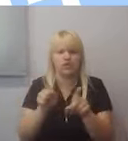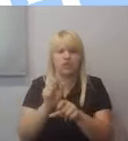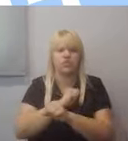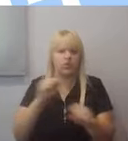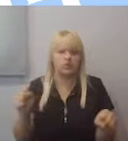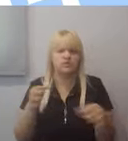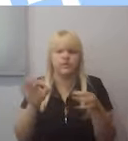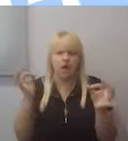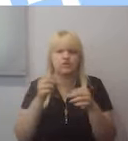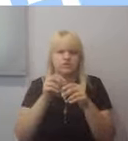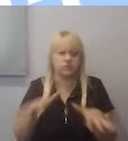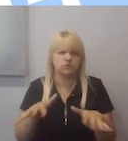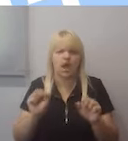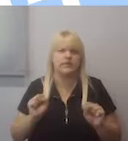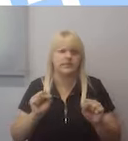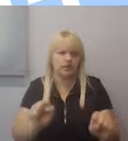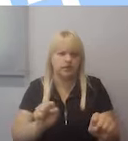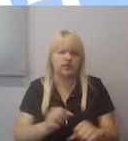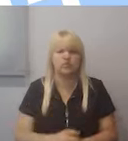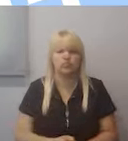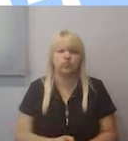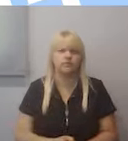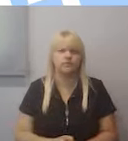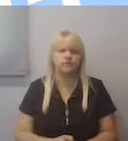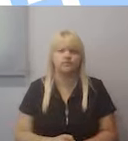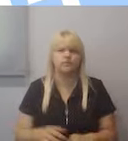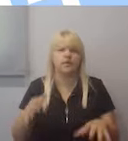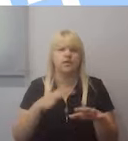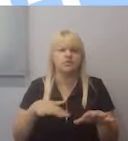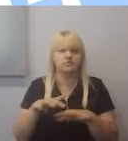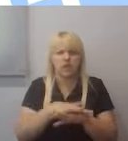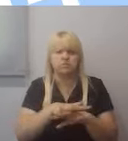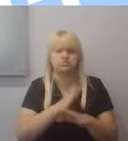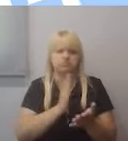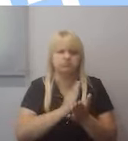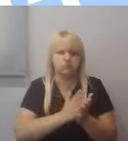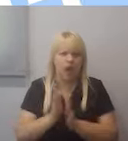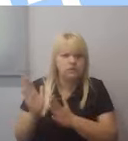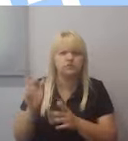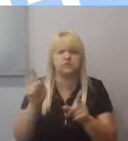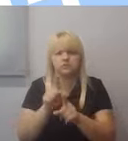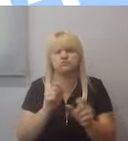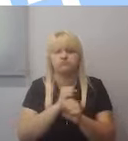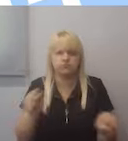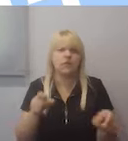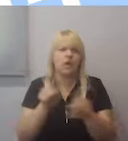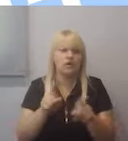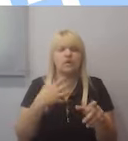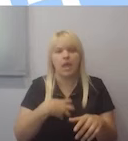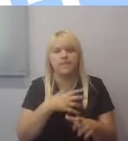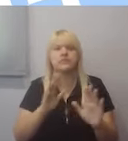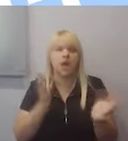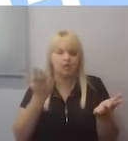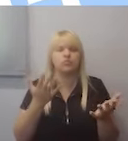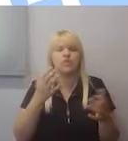pastiprināt aizsardzību sabiedrisko kārtību nepieciešamības gadījumā veiks iedzīvotāju evokuācijas pasākumus un